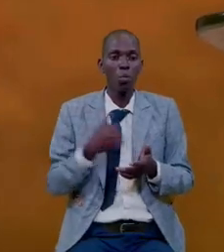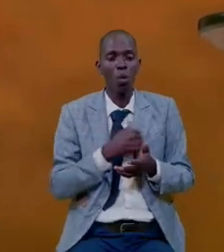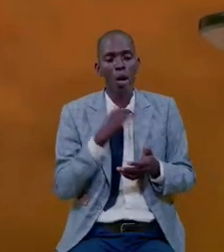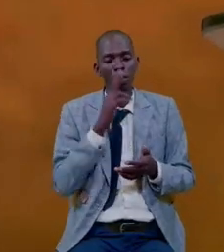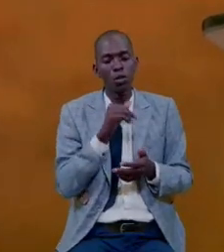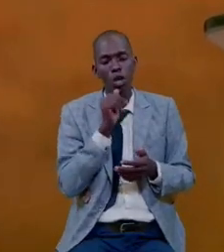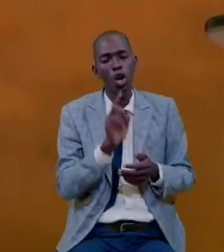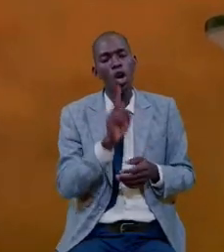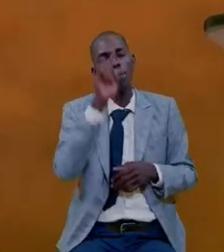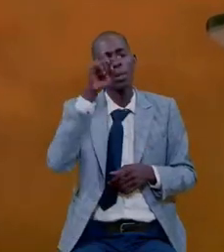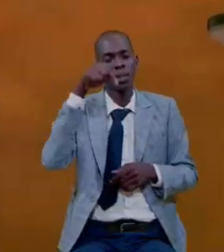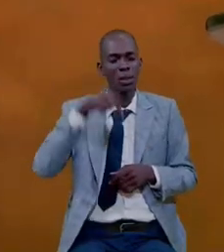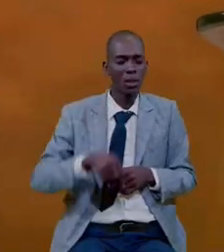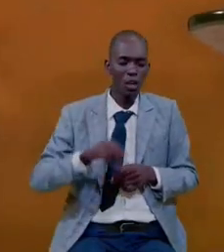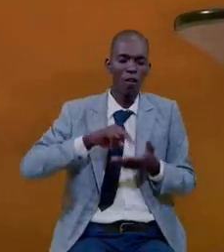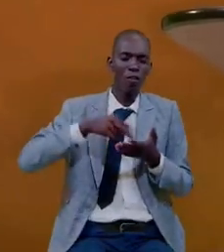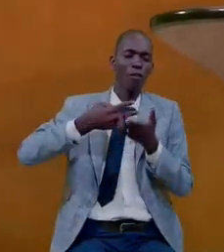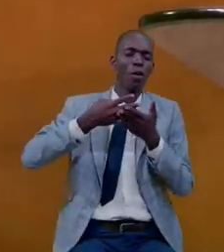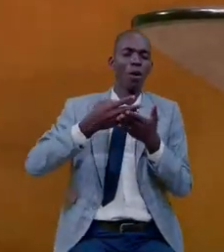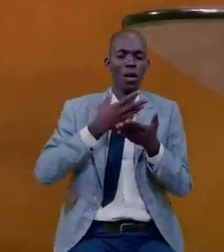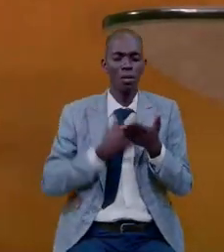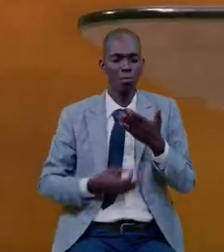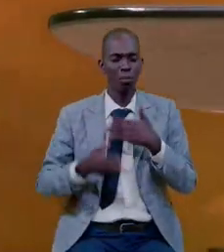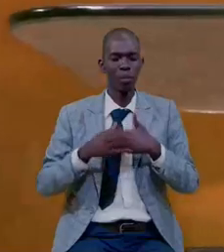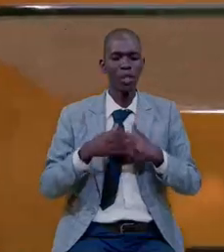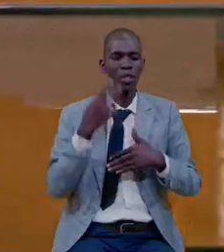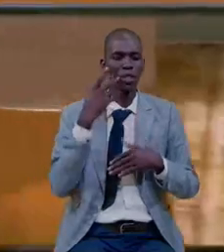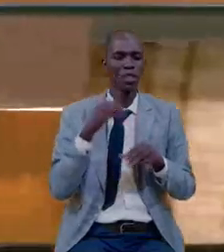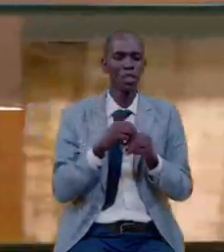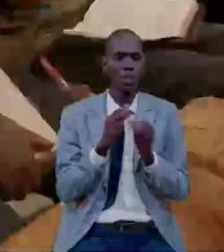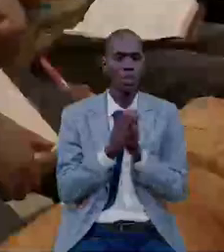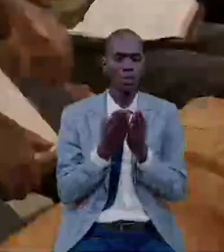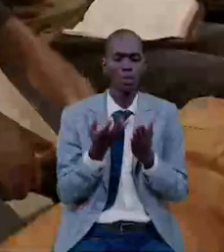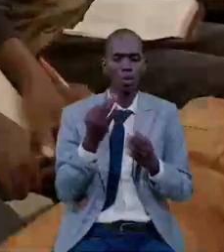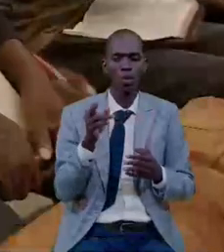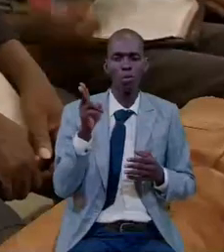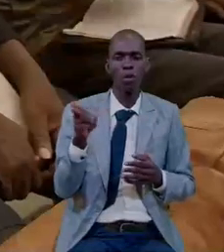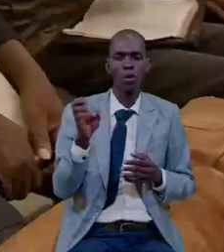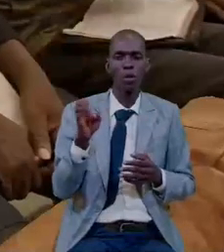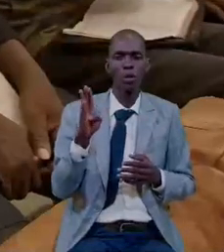en haut, en bas, en haut. Hébreux 3, verset